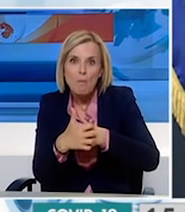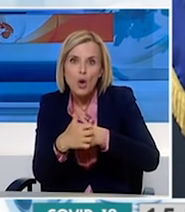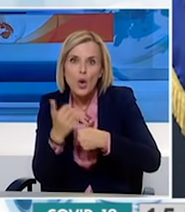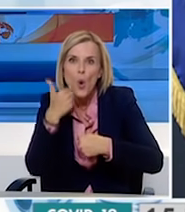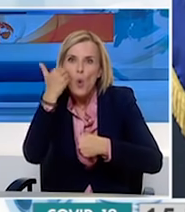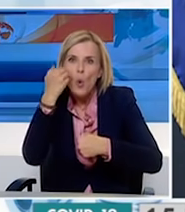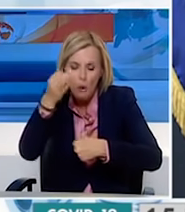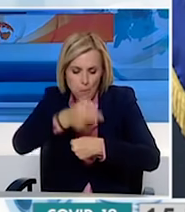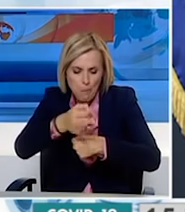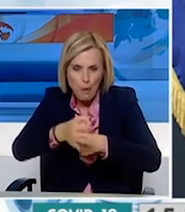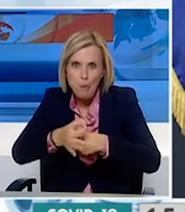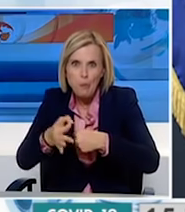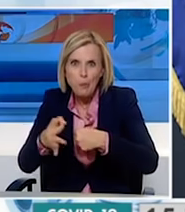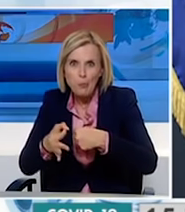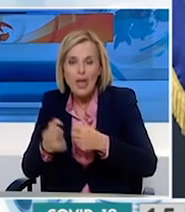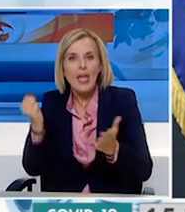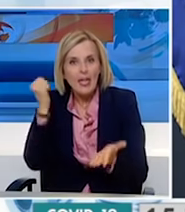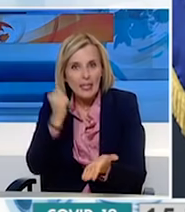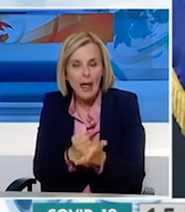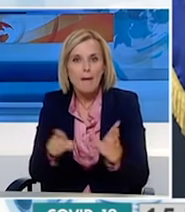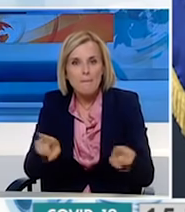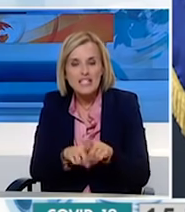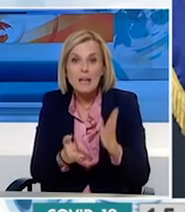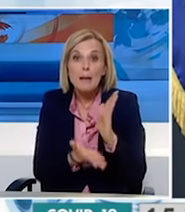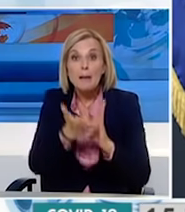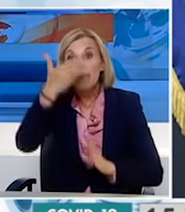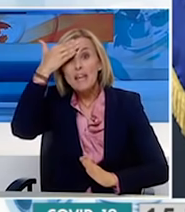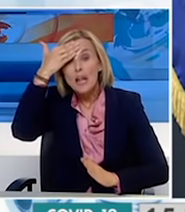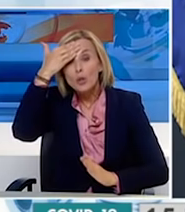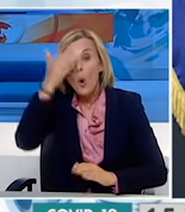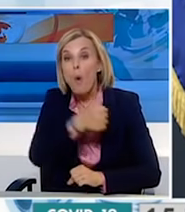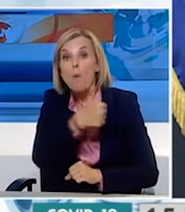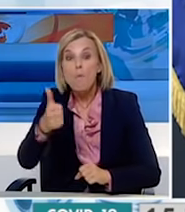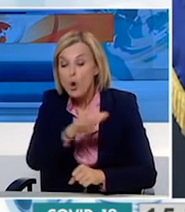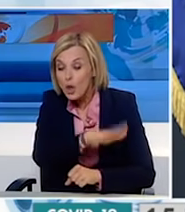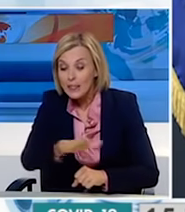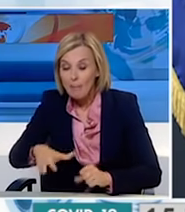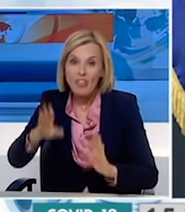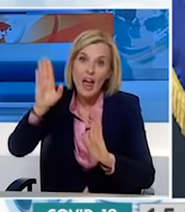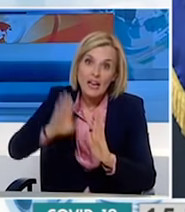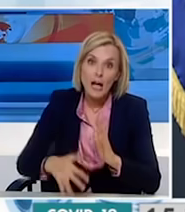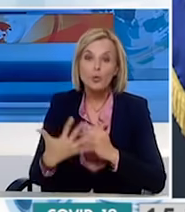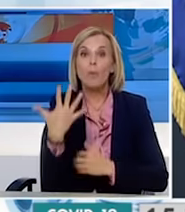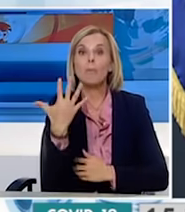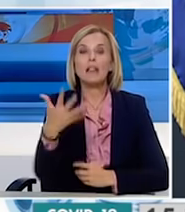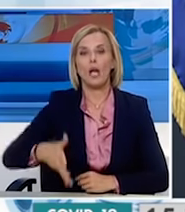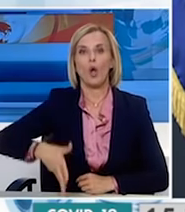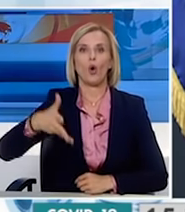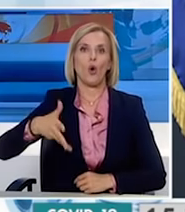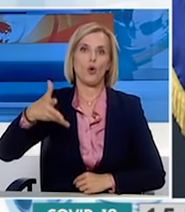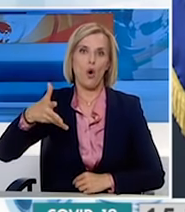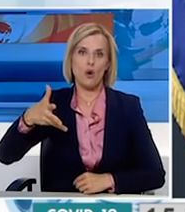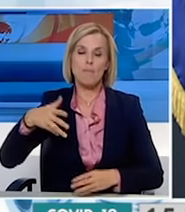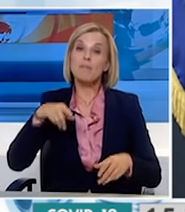περίπου 1.400.000 στην Ευρώπη, 1-2-3% το επιβιώνουν στα παιδιά. Καταλαβαίνετε λοιπόν ότι είναι δεκάδες χιλιάδες παιδιά. Κάποια